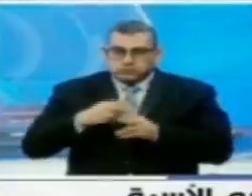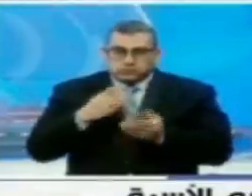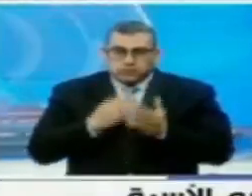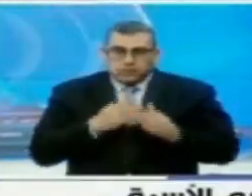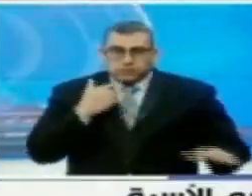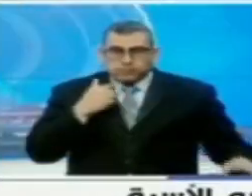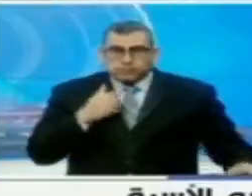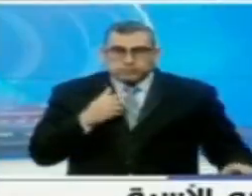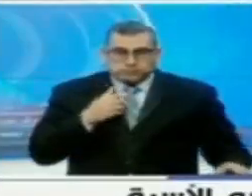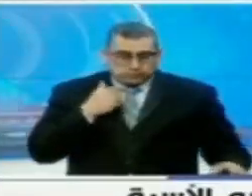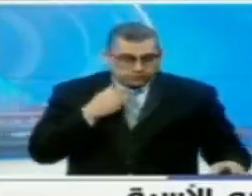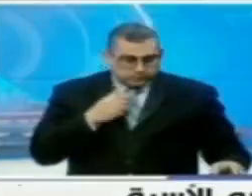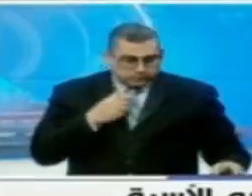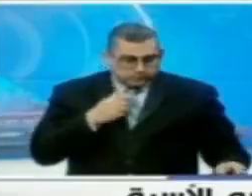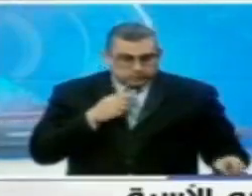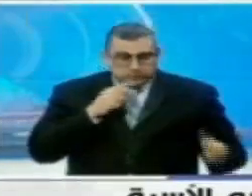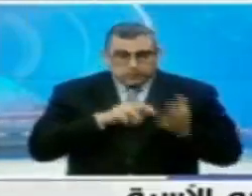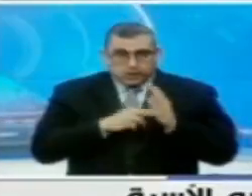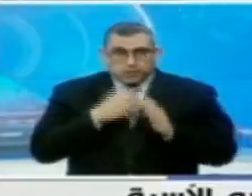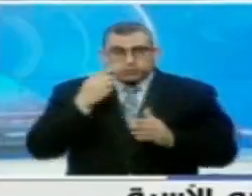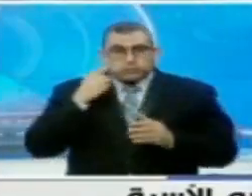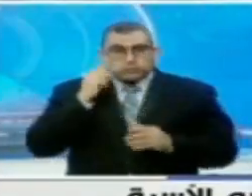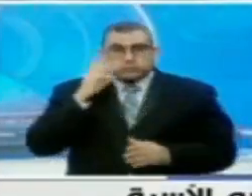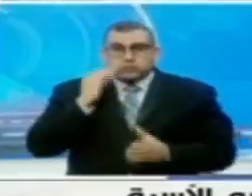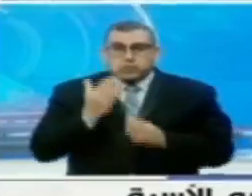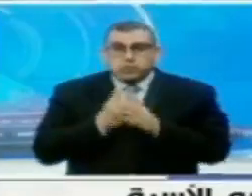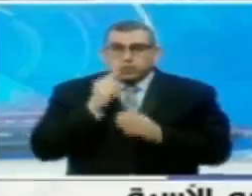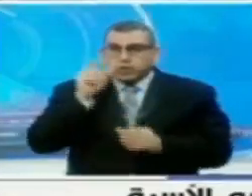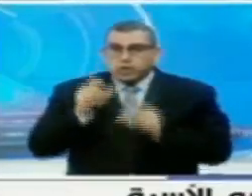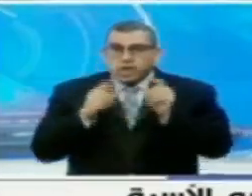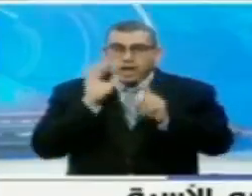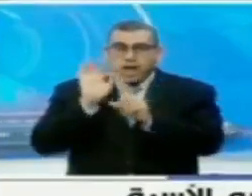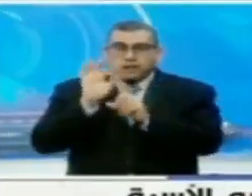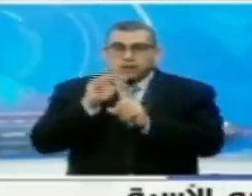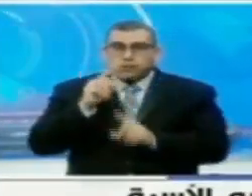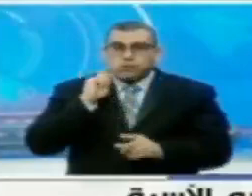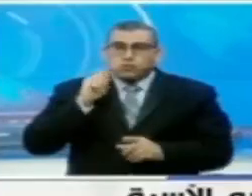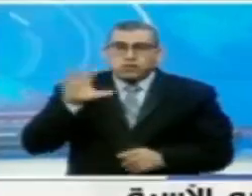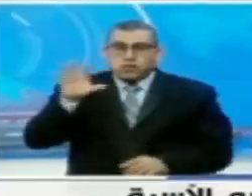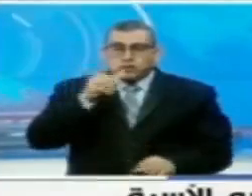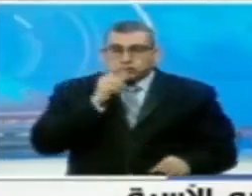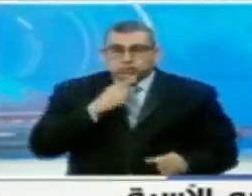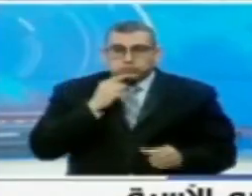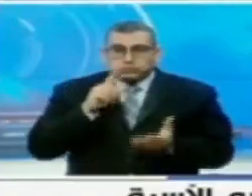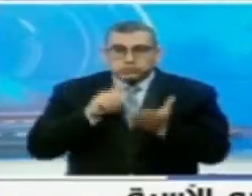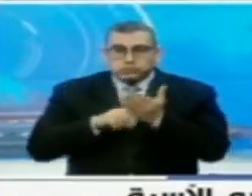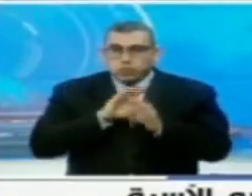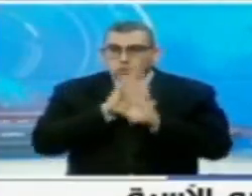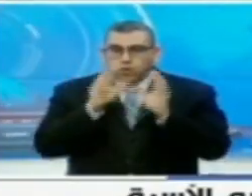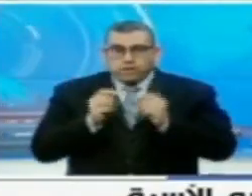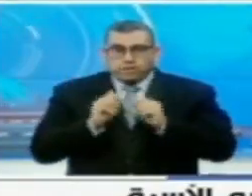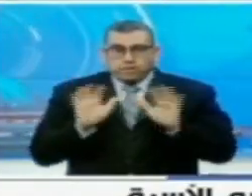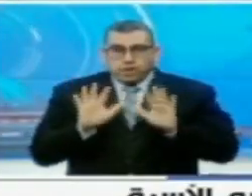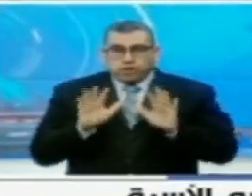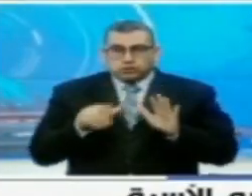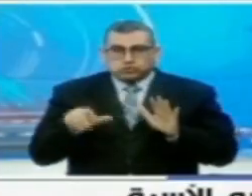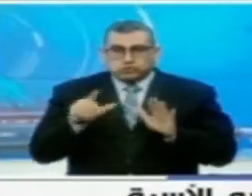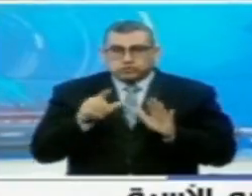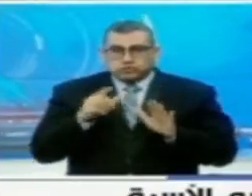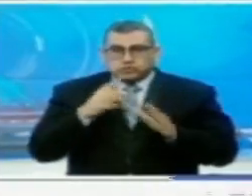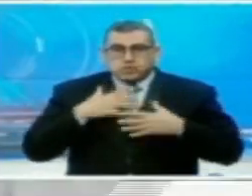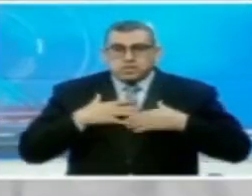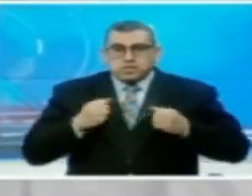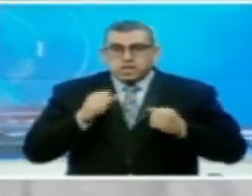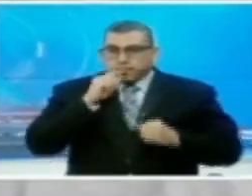الأم والطفل، إضافة إلى تنمية الوعي لدى الفئات المستهدفة من المبادرة. طبعا كل الوسائل مجاني، في صحة